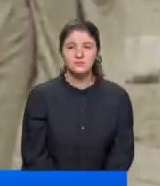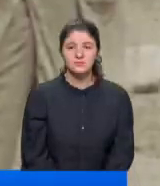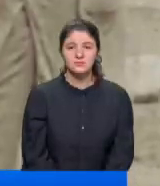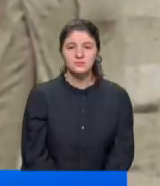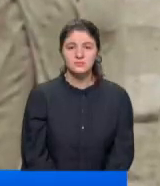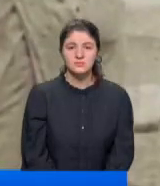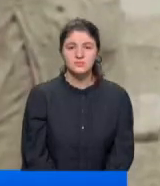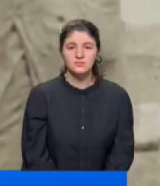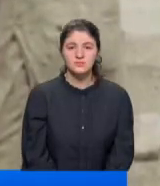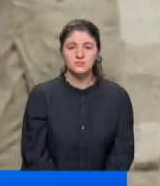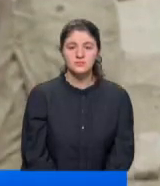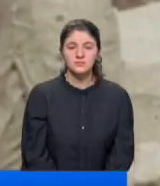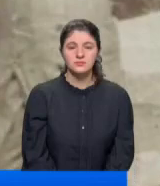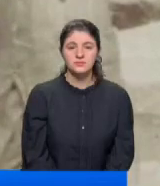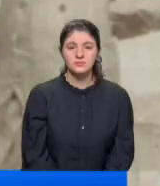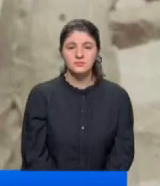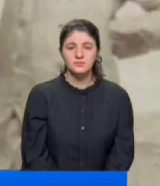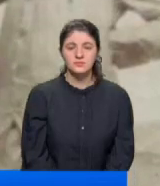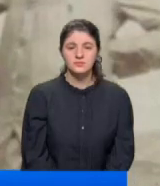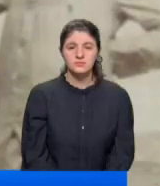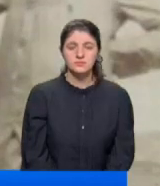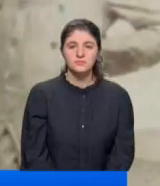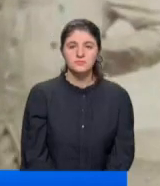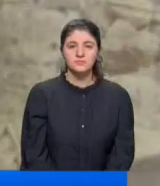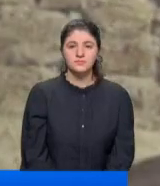geldi meyva yok